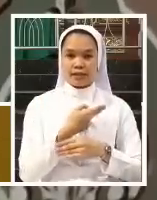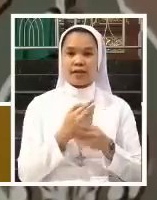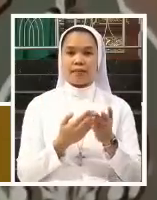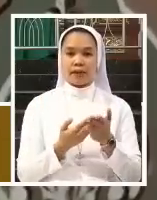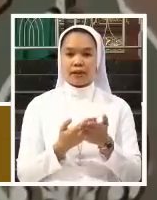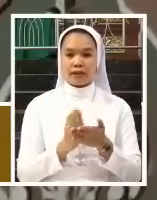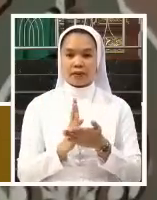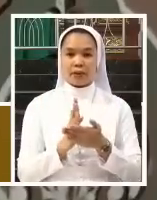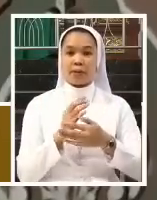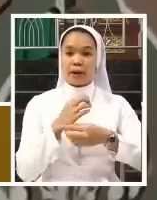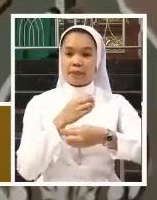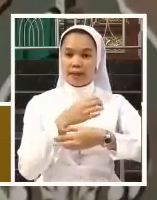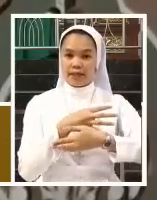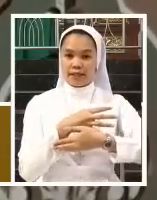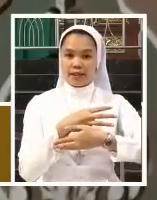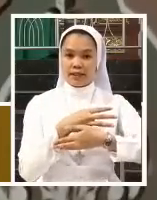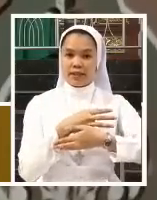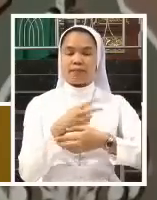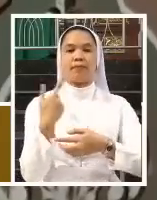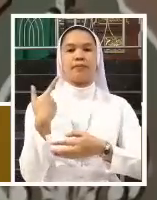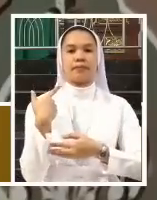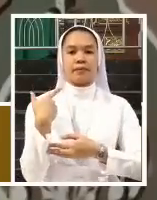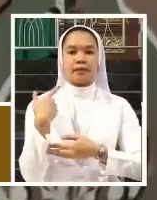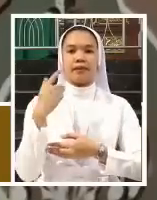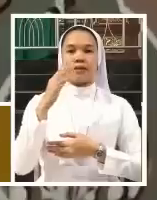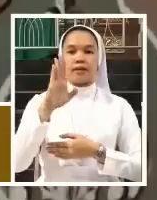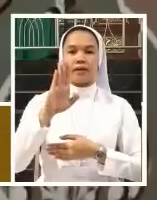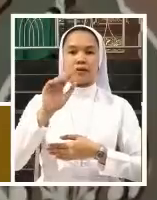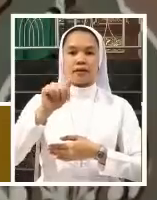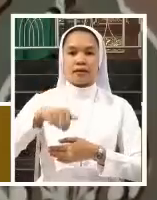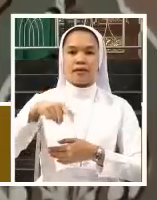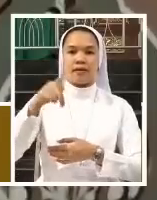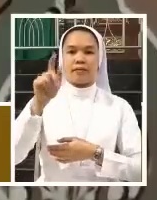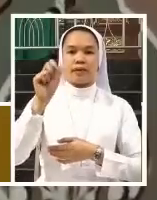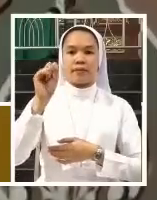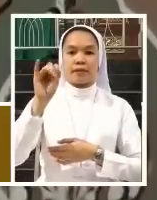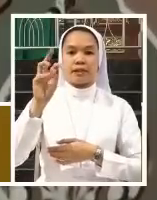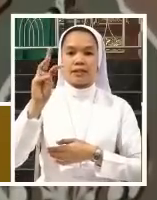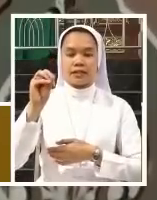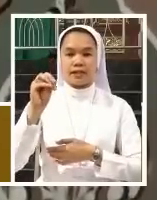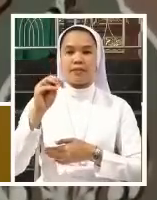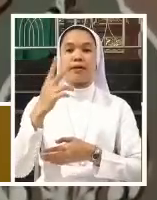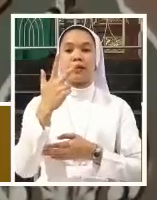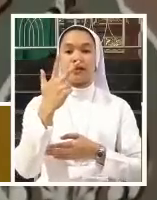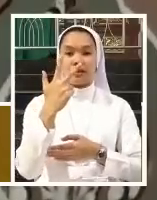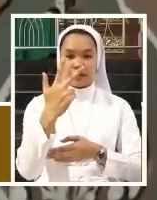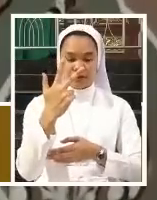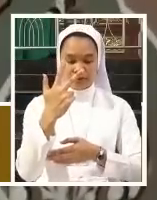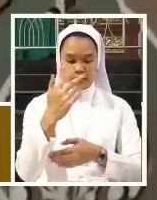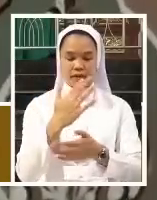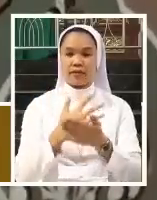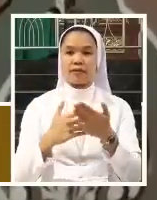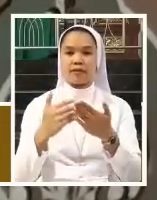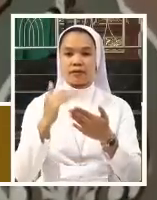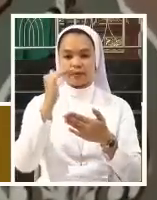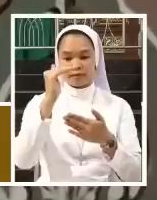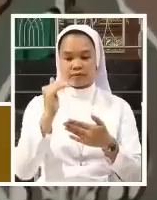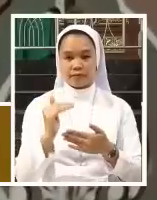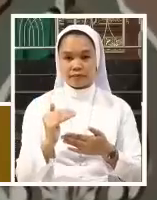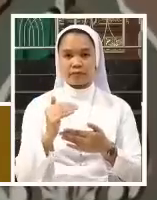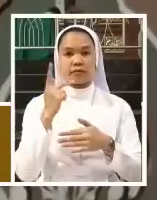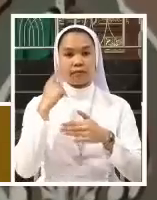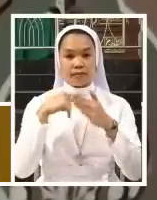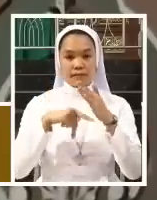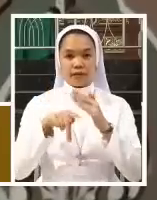sa bunyag, nagpapartisipar tayo sa tulong functions or roles ni Kristo bilang padi, hade,